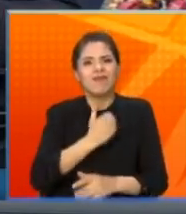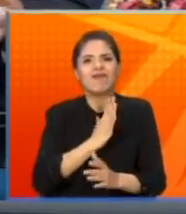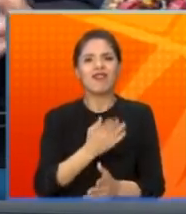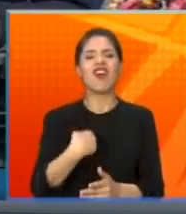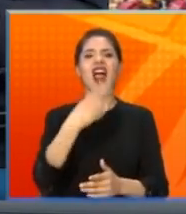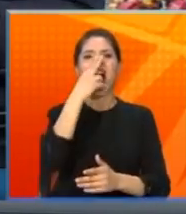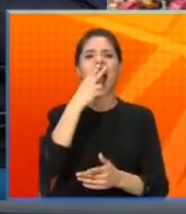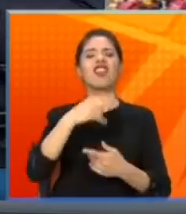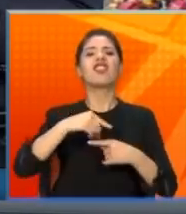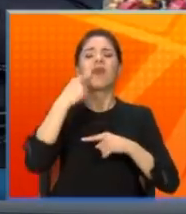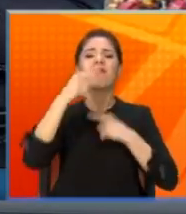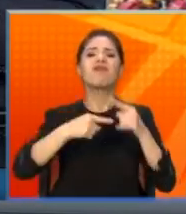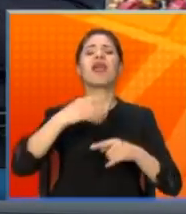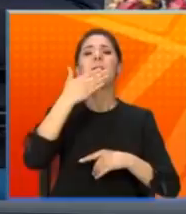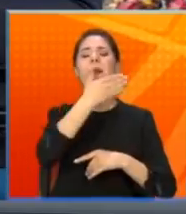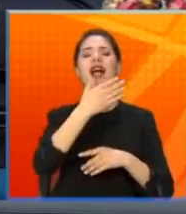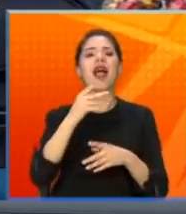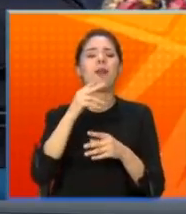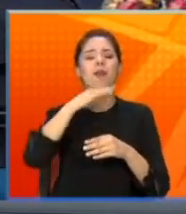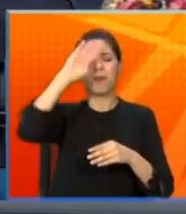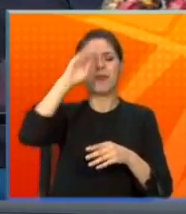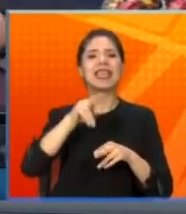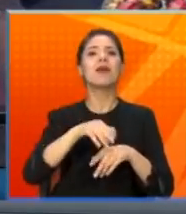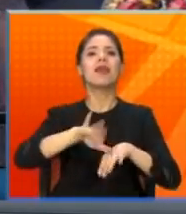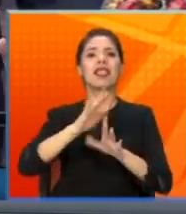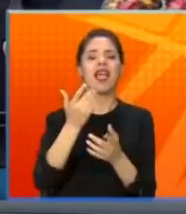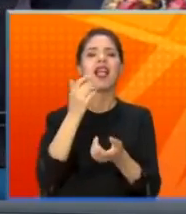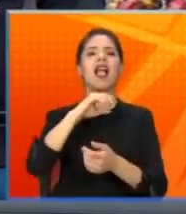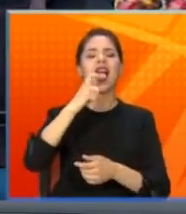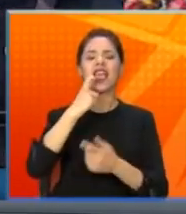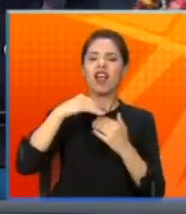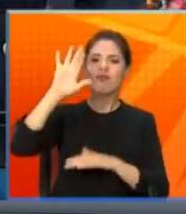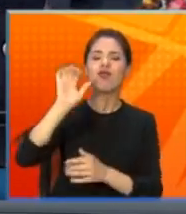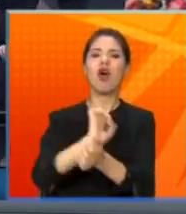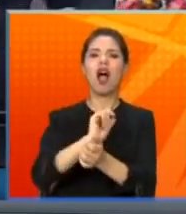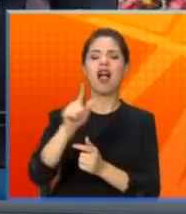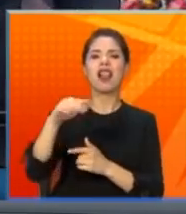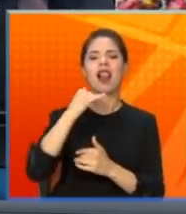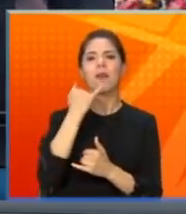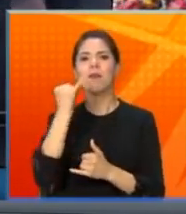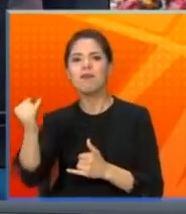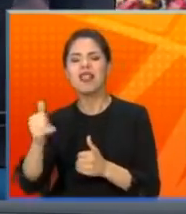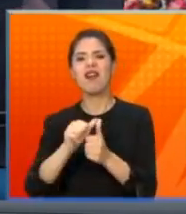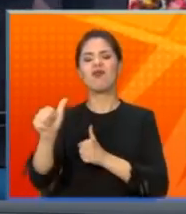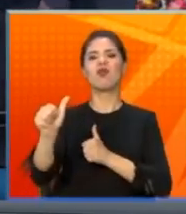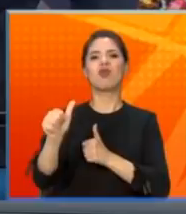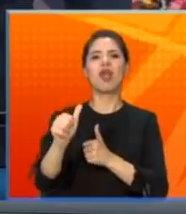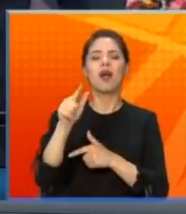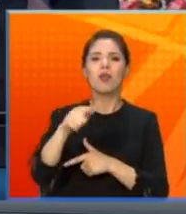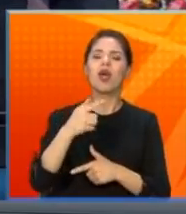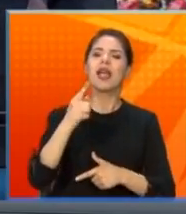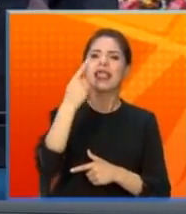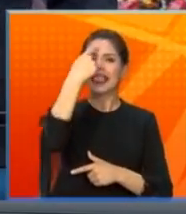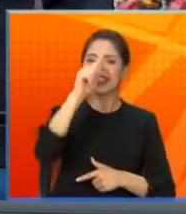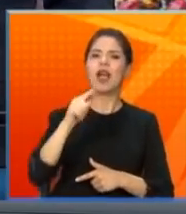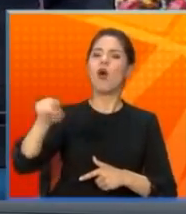dışında geldiğimizde alışageldiğimiz bayramlardan değil En büyükleri ziyaretlerden uzak alacağız ister istemez tek